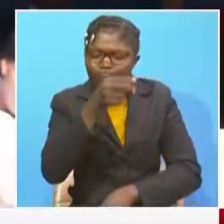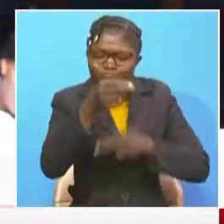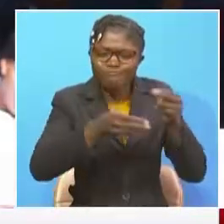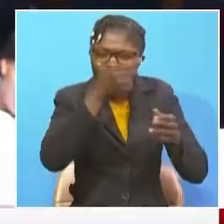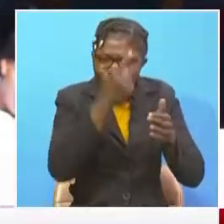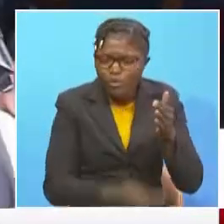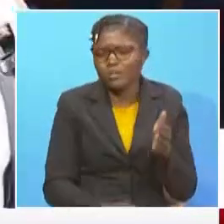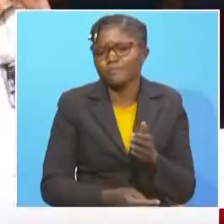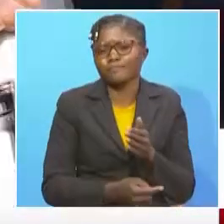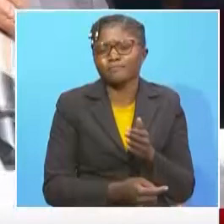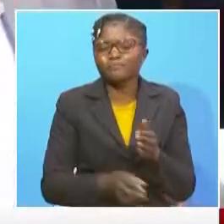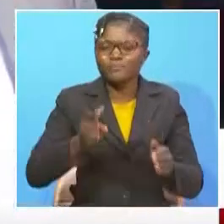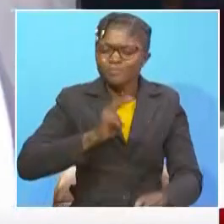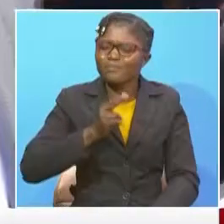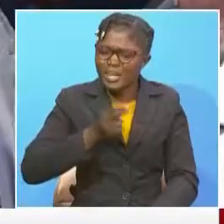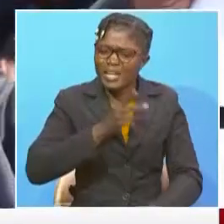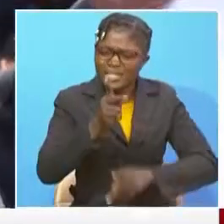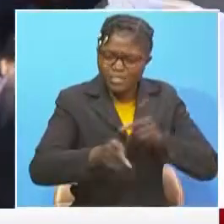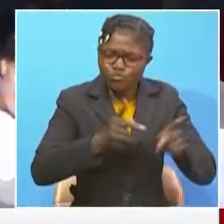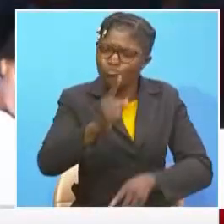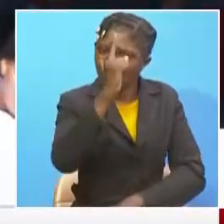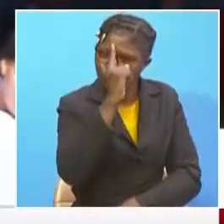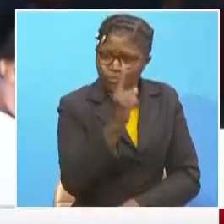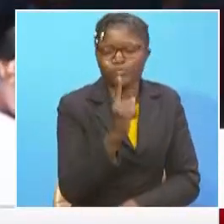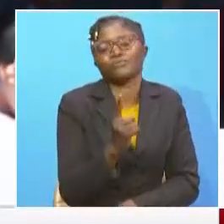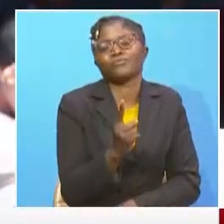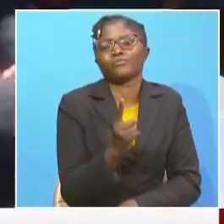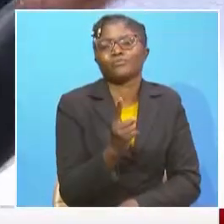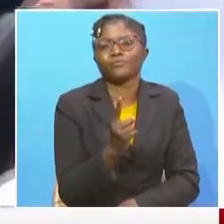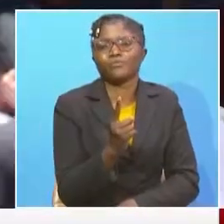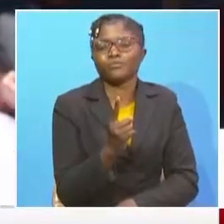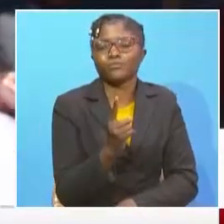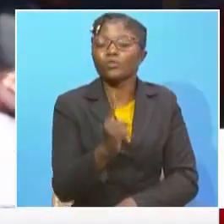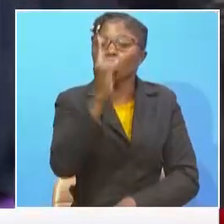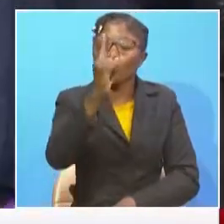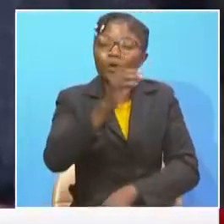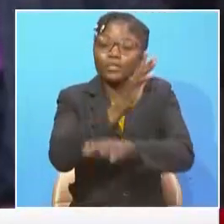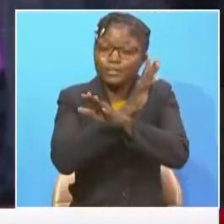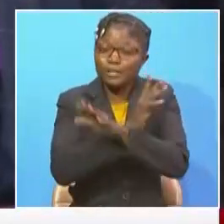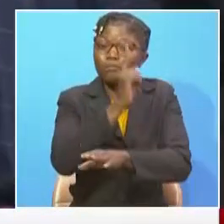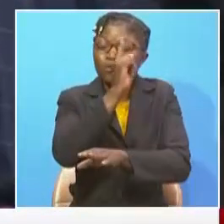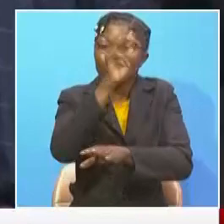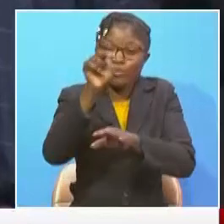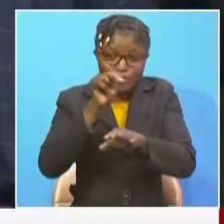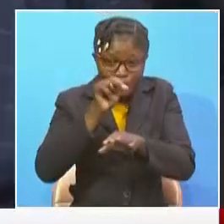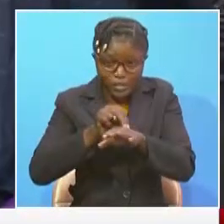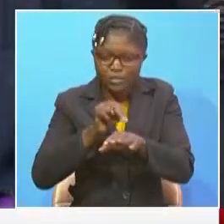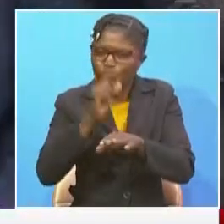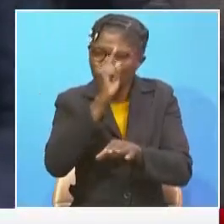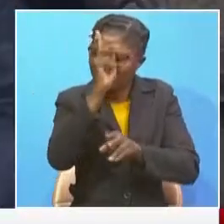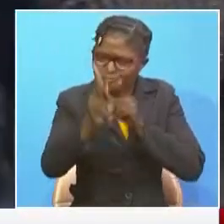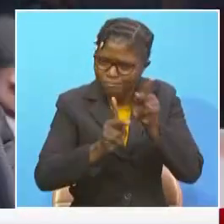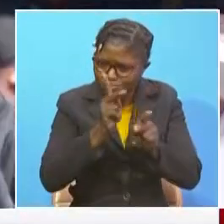ni kutantauza kuti ise ndisebantuwa mozi. One Zambia, one nation, one